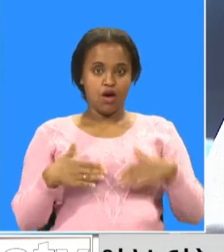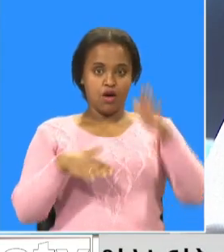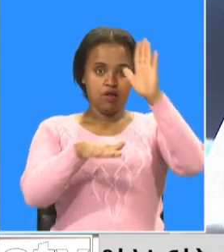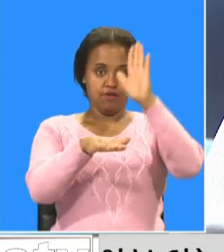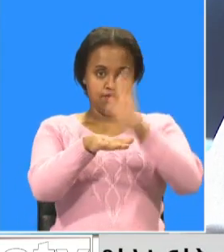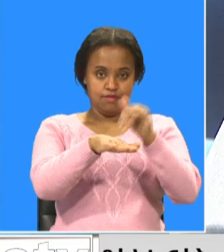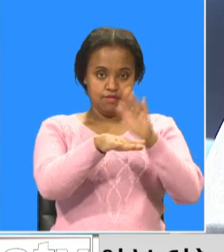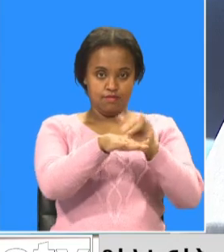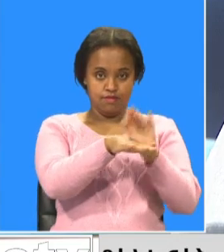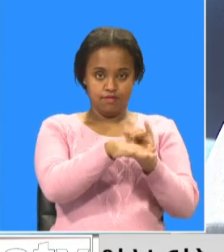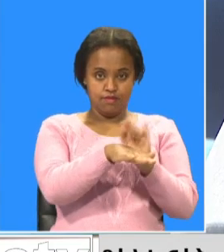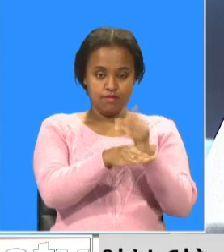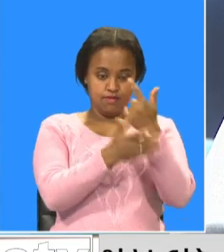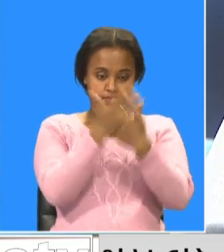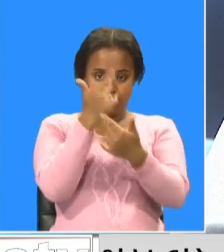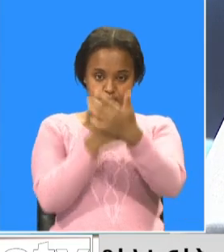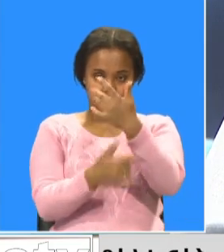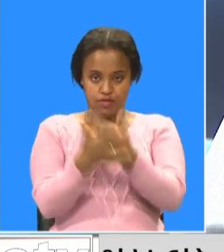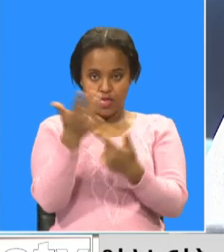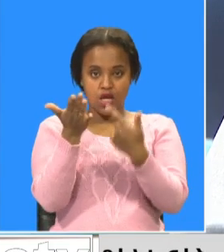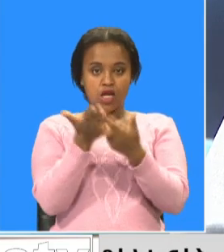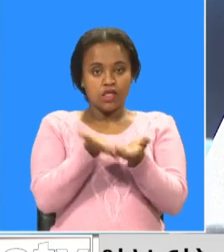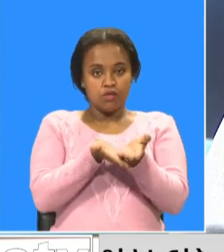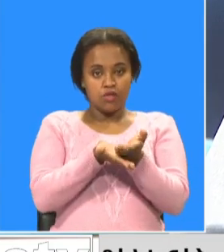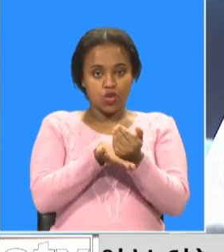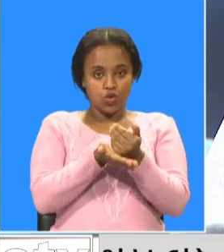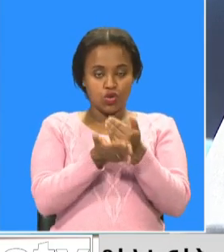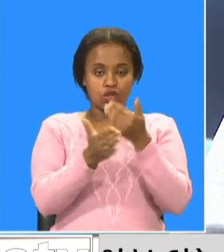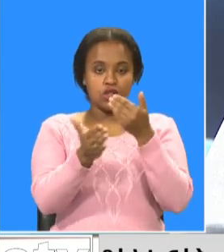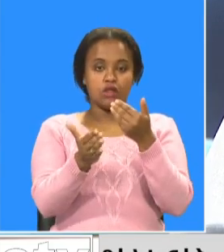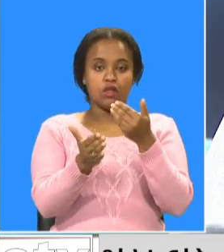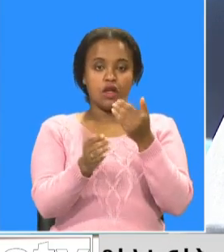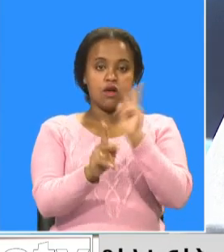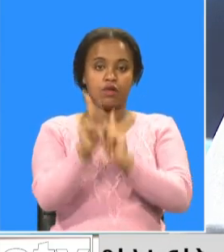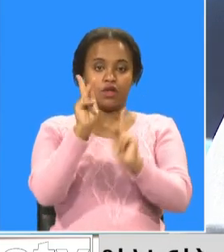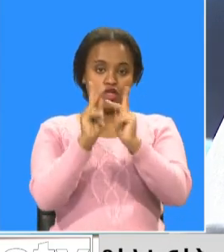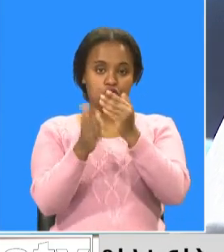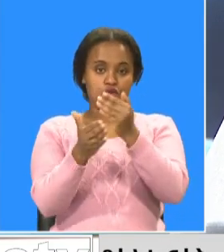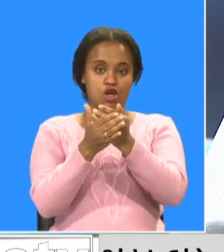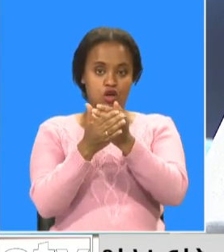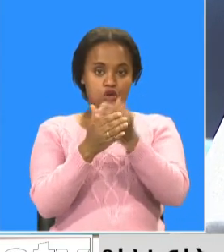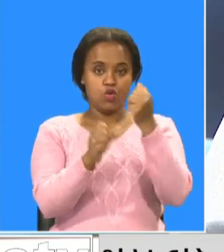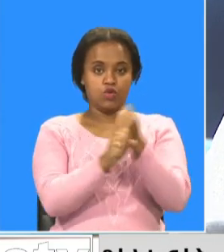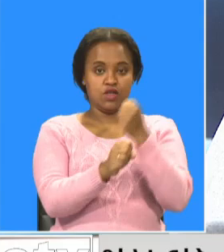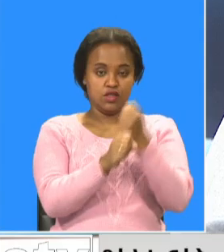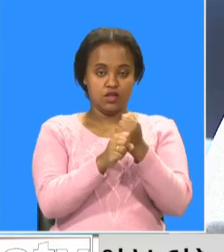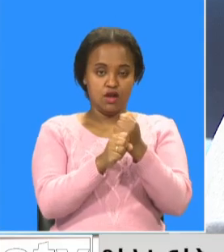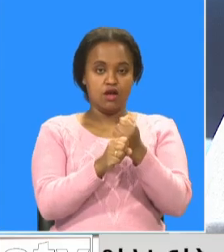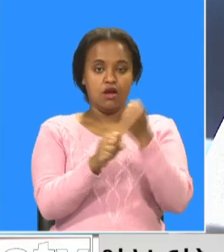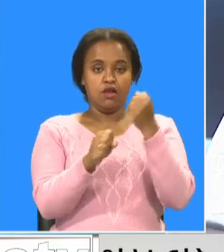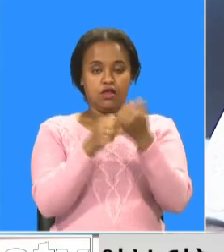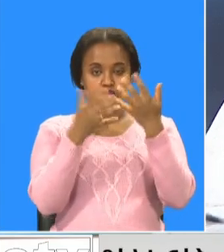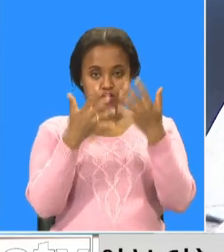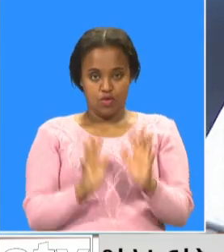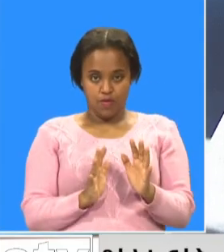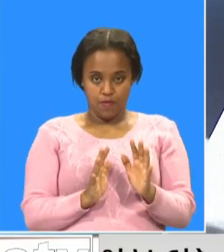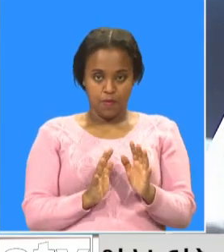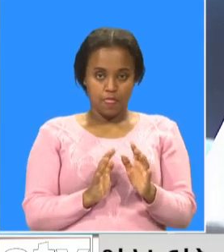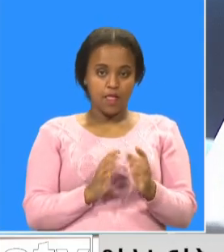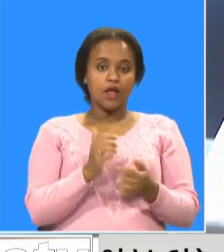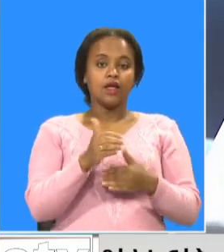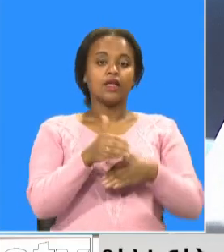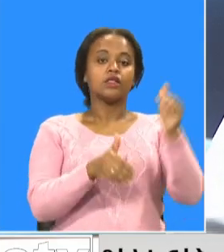በማጥራት በማዋያት እነዚህ ምርቶች ለህብረተሰቡ እንዲያቀርቡ የማረክ ስራ ተሰርቷል። ከዛም ውጪ ደግሞ በዘርፍ ውስጥ